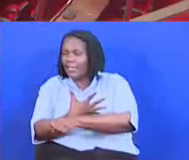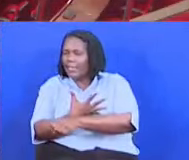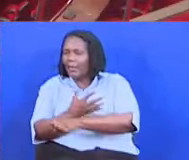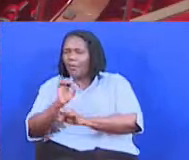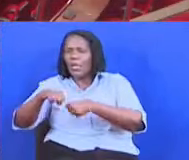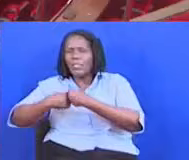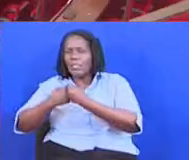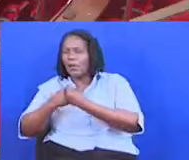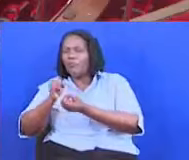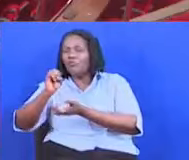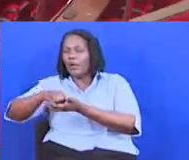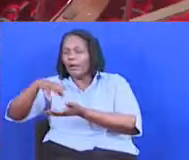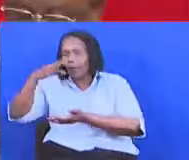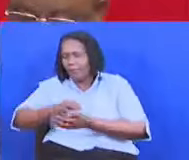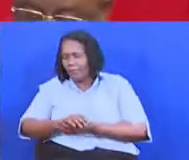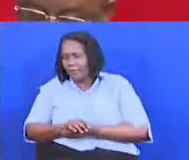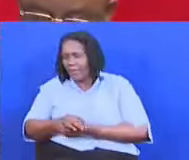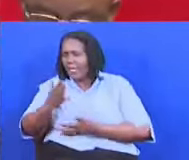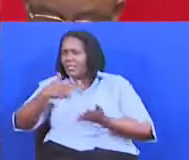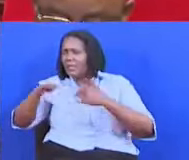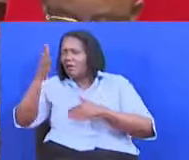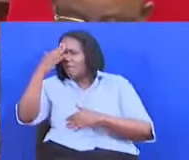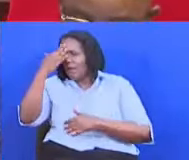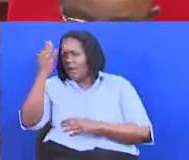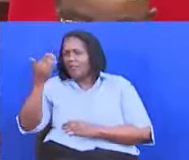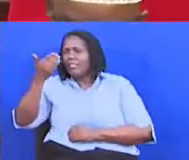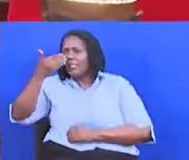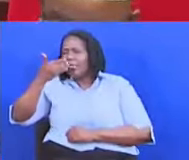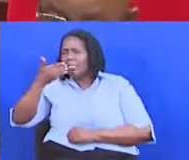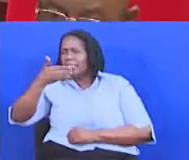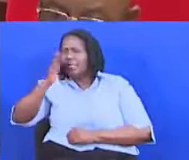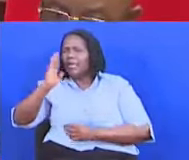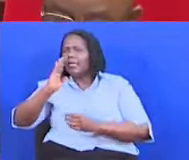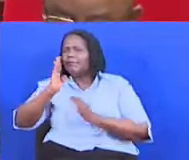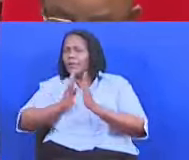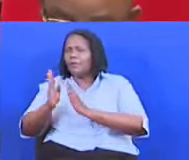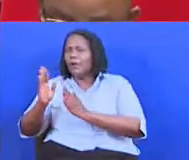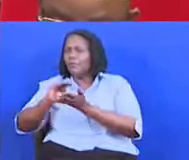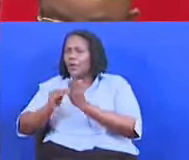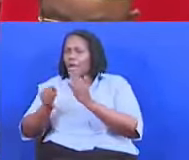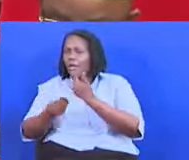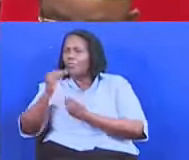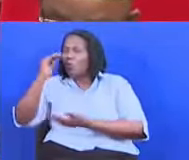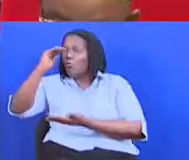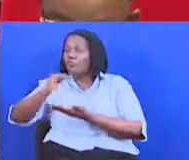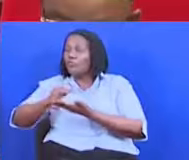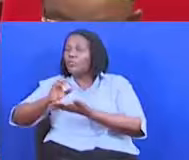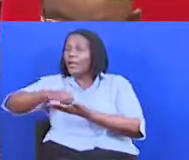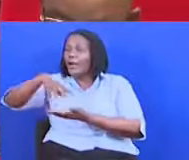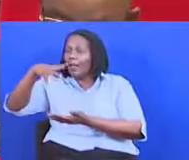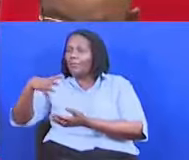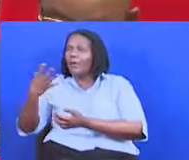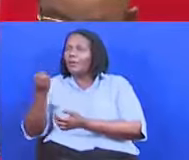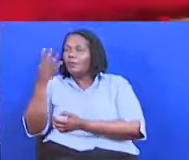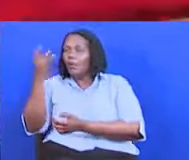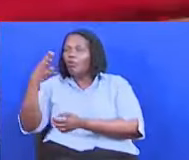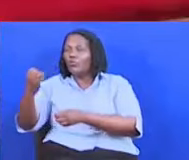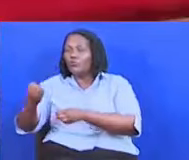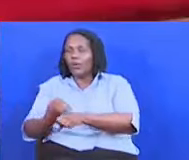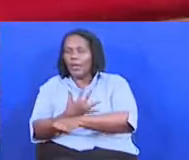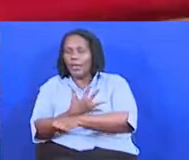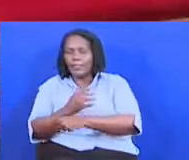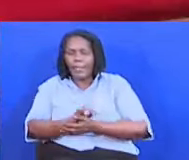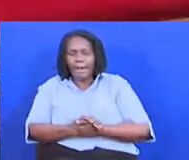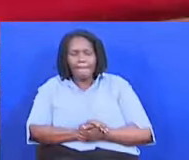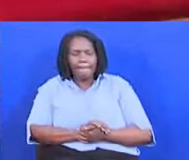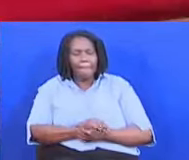matibabu. Serikali mna mkakati gani wa kupunguza gharama kubwa zinazotumika kwenye ugonjwa wa saratani?